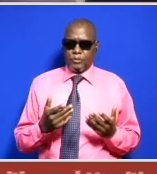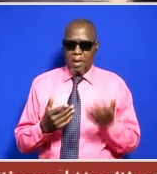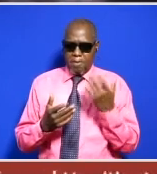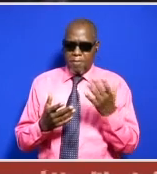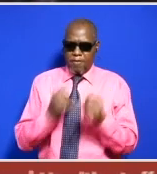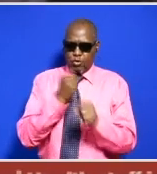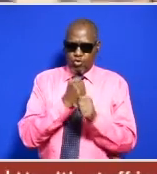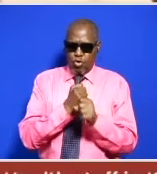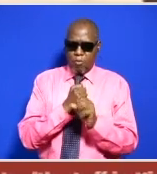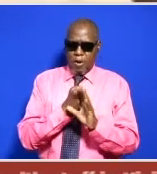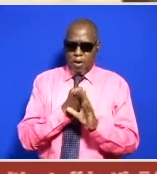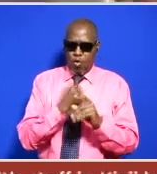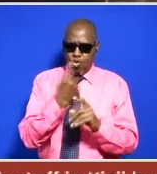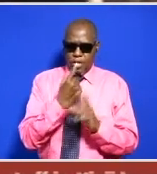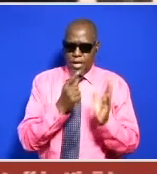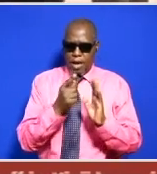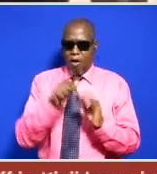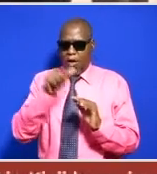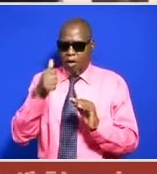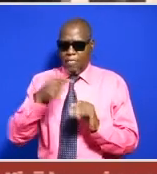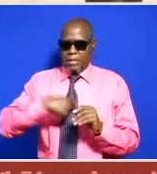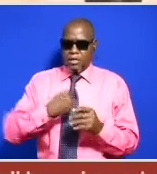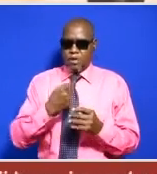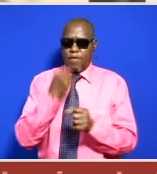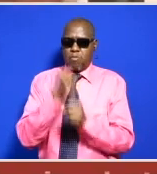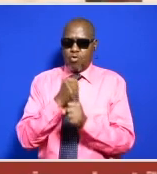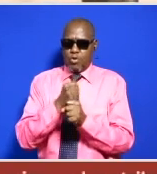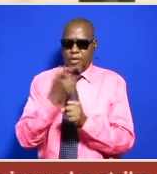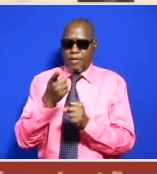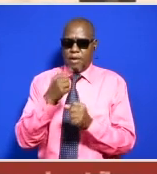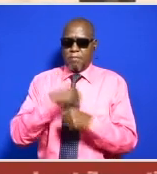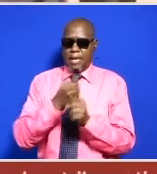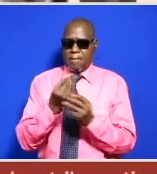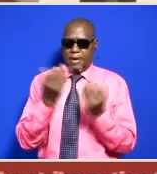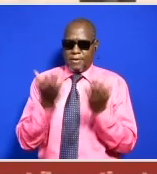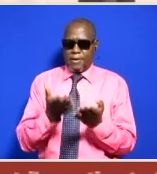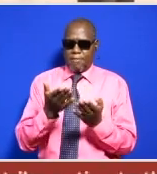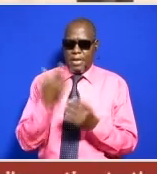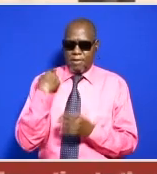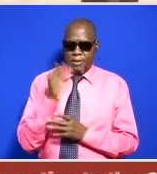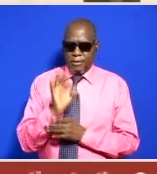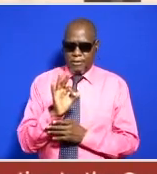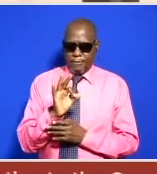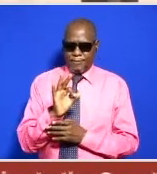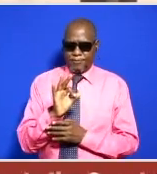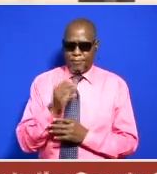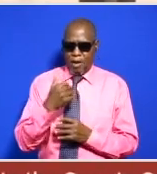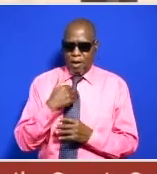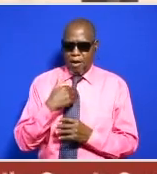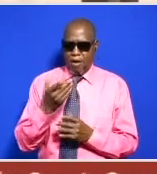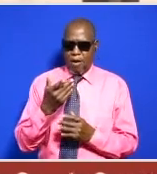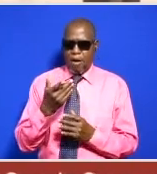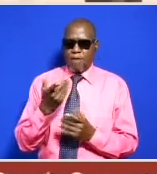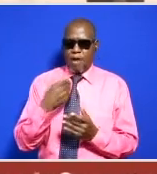ile kazi mtakuwa mmejiajiri na kutengeneza pesa hapa. Ya tatu, hapa tuko na vitunguu zetu